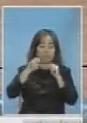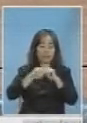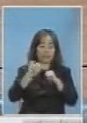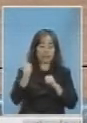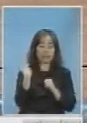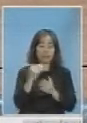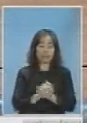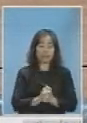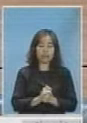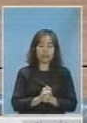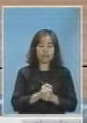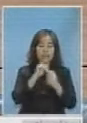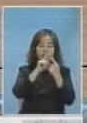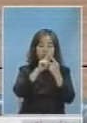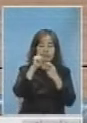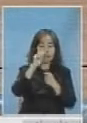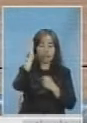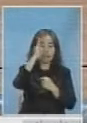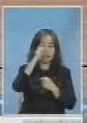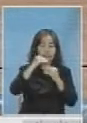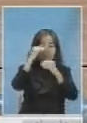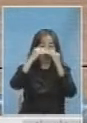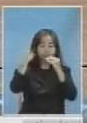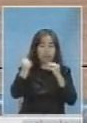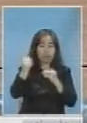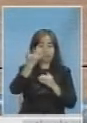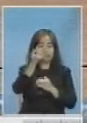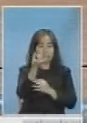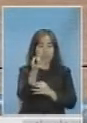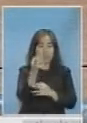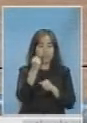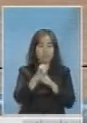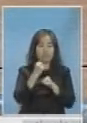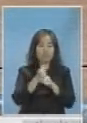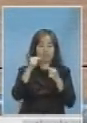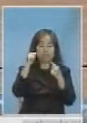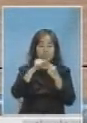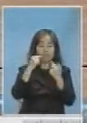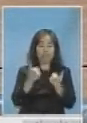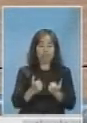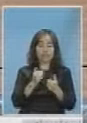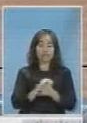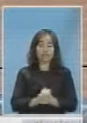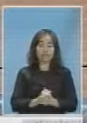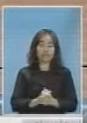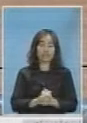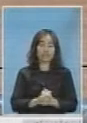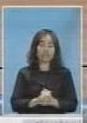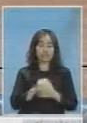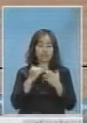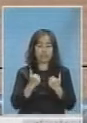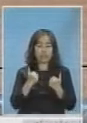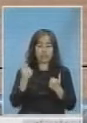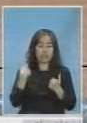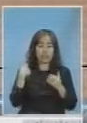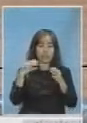ามว่ารัฐบาลจะพัฒนากลไกอะไรขึ้นมารองรับเรื่องนี้ท่านประธานที่เคารพครับวันนี้เรามีหน่วยง